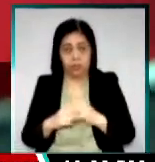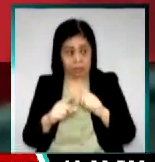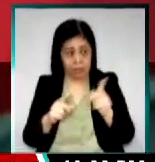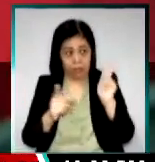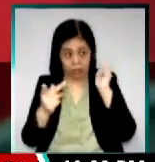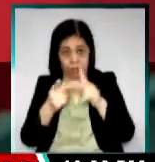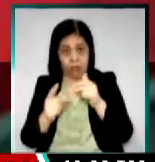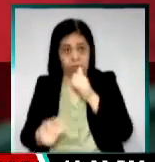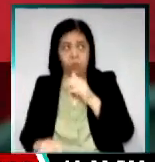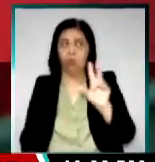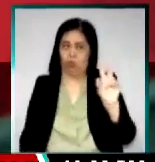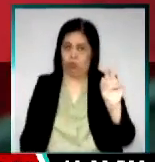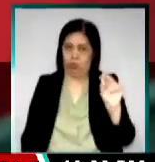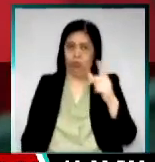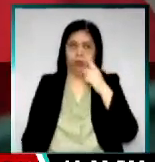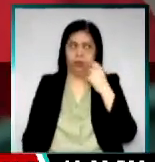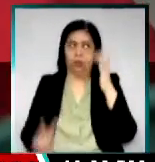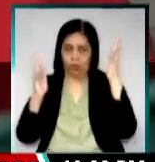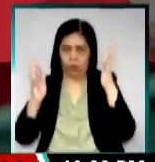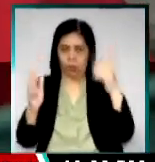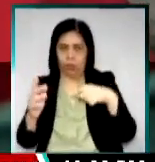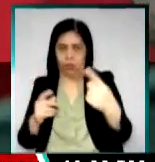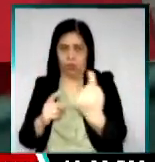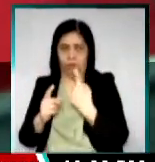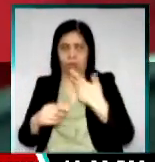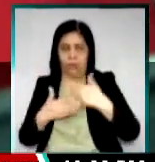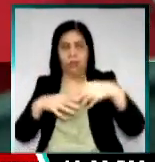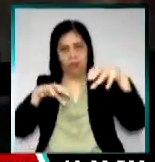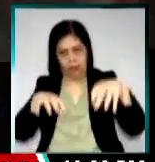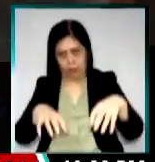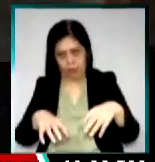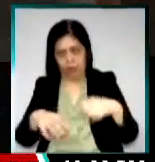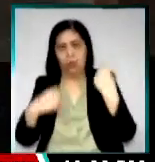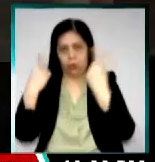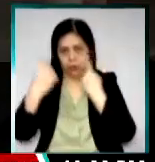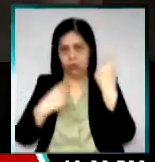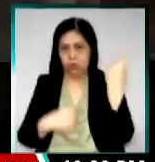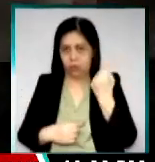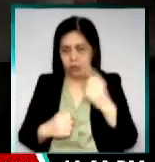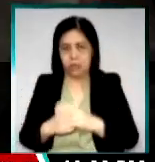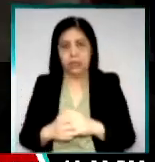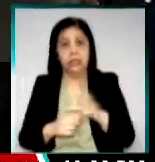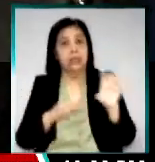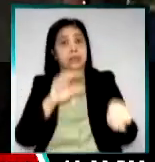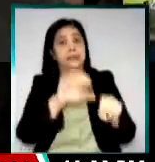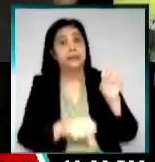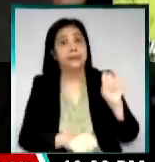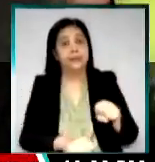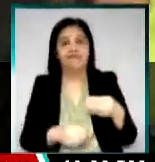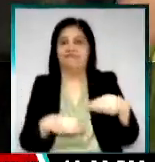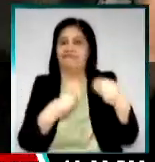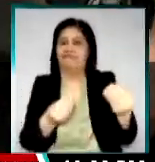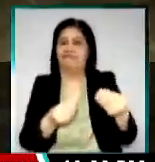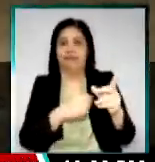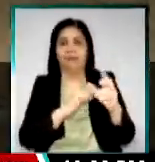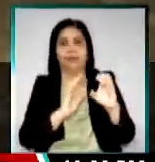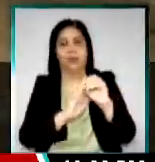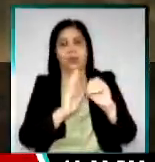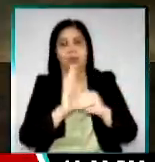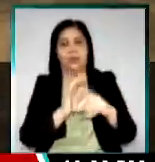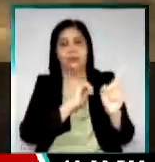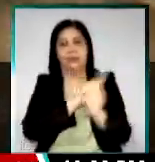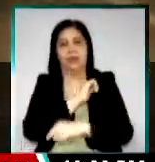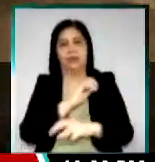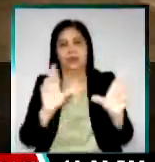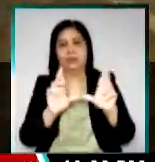po, kasi napagkwentuhan sa akin yung kapitbahay ko. May concern lang po. Ang mga nahuli, inisyuhan ng ordinance violation receipt. Pinuntahan